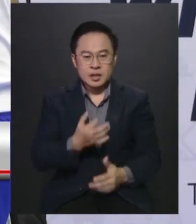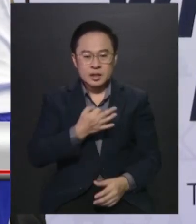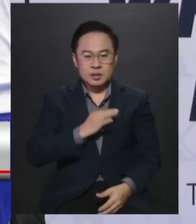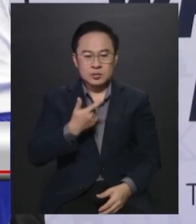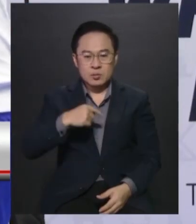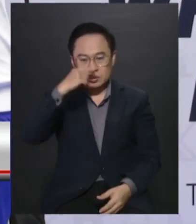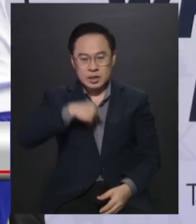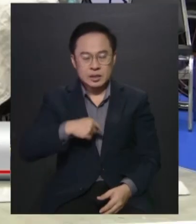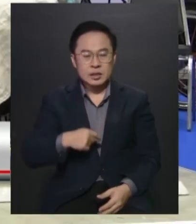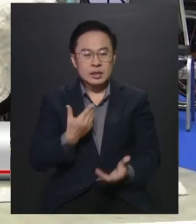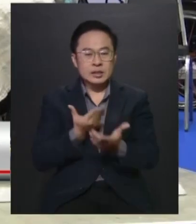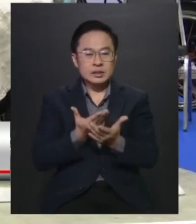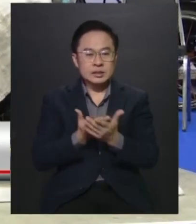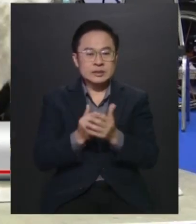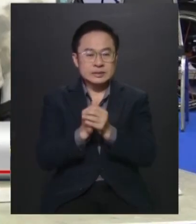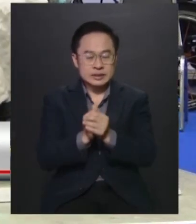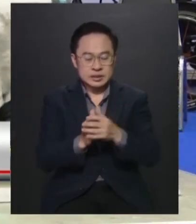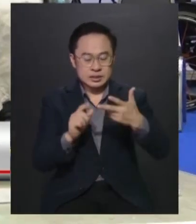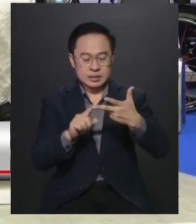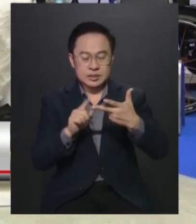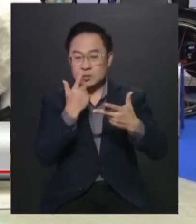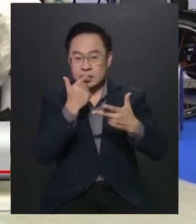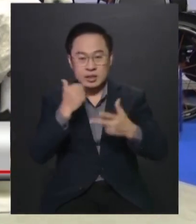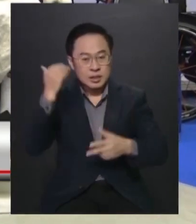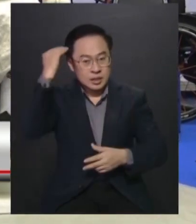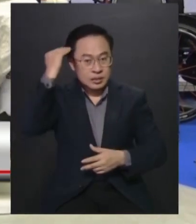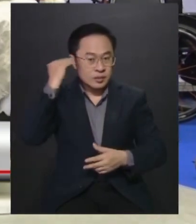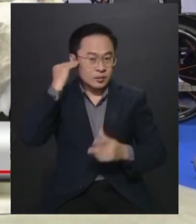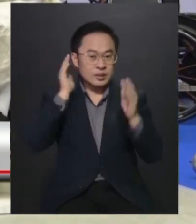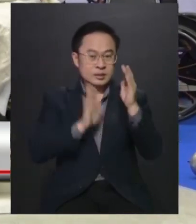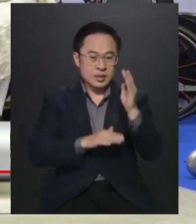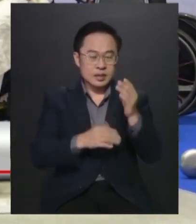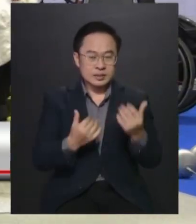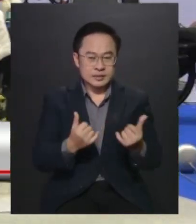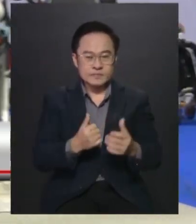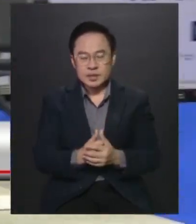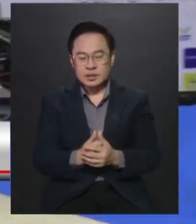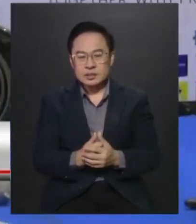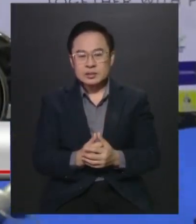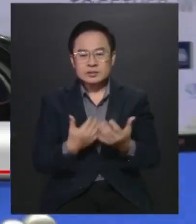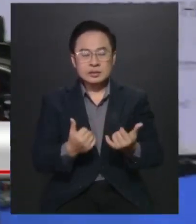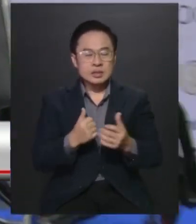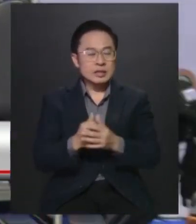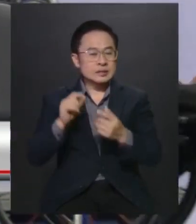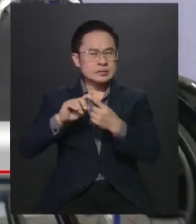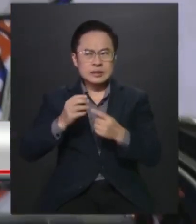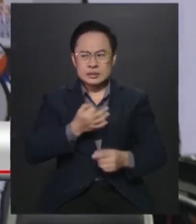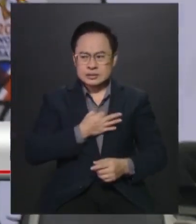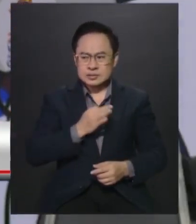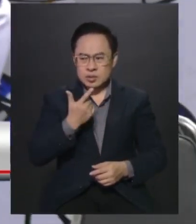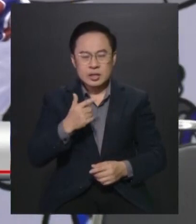ากจีนนะครับเหรียญทองแดงเป็นโซอึนเฮจากเกาหลีใต้ที่ครองร่วมกับโรสนะพาคิโนจากอิตาลีน